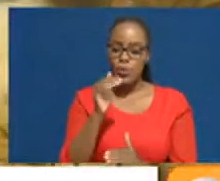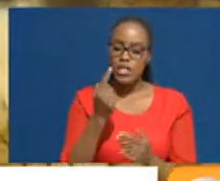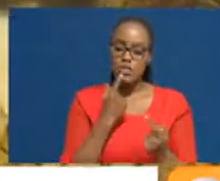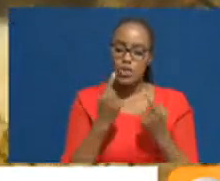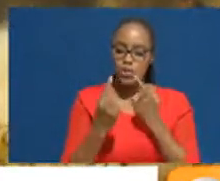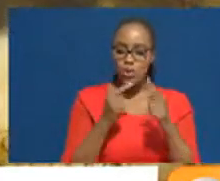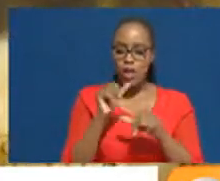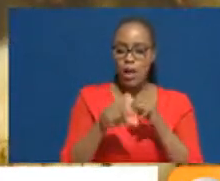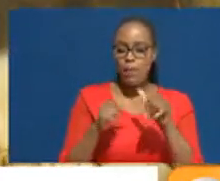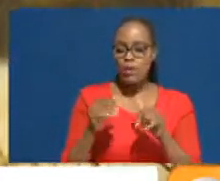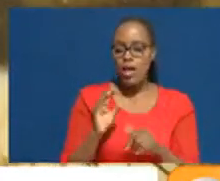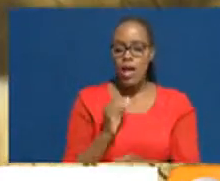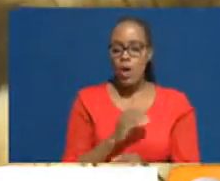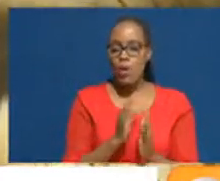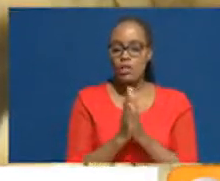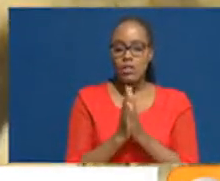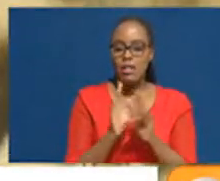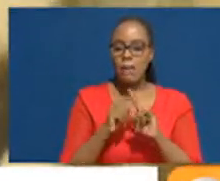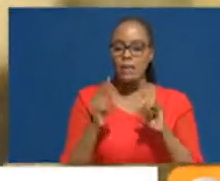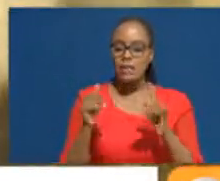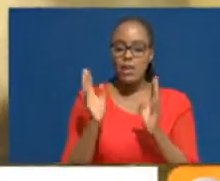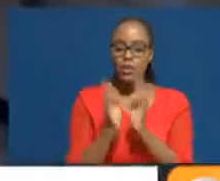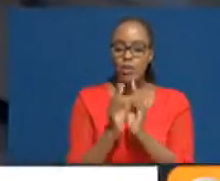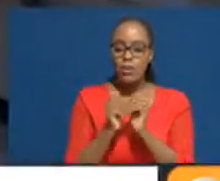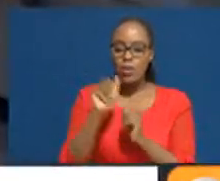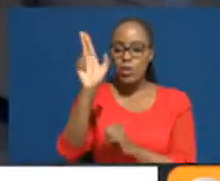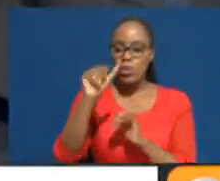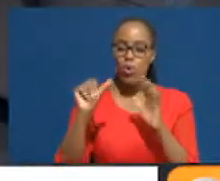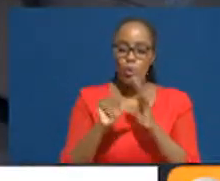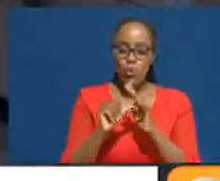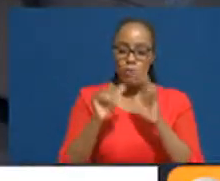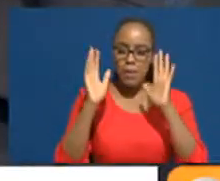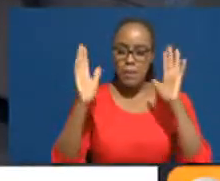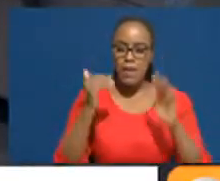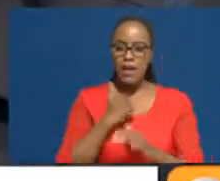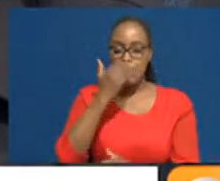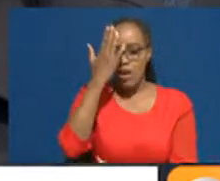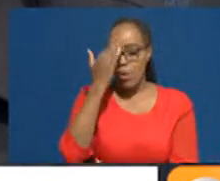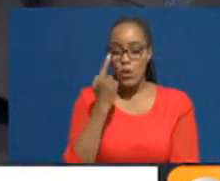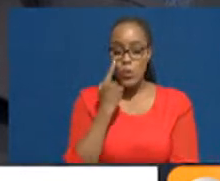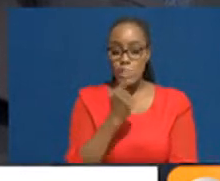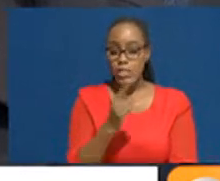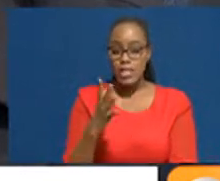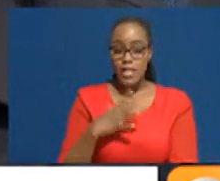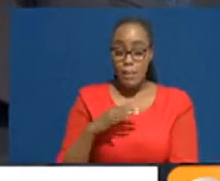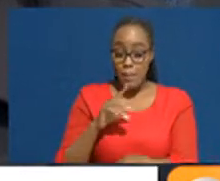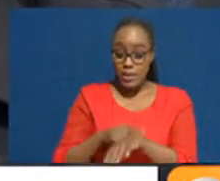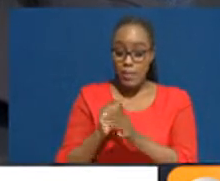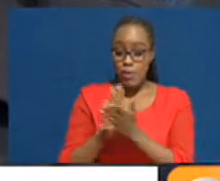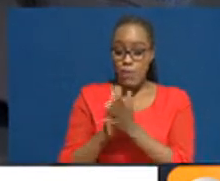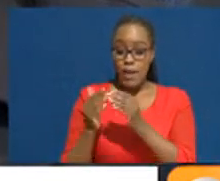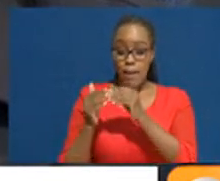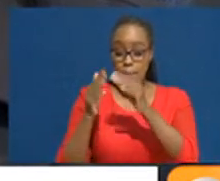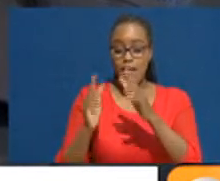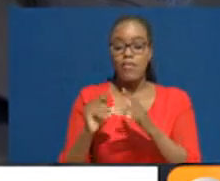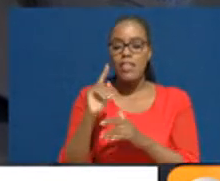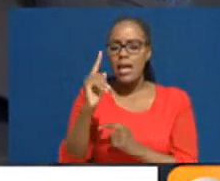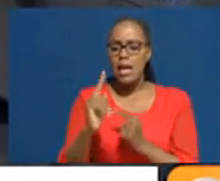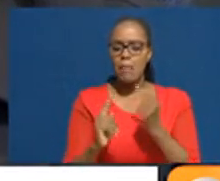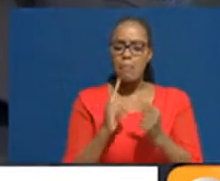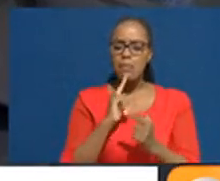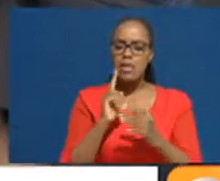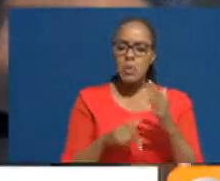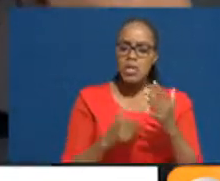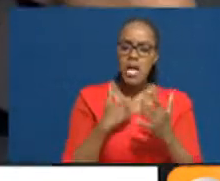Tumuzungumzie mambo yetu lakini kumpati na kuwa problem, na kuwa shida. Kwa sababu unaona mtu ukiwa kiongozi, watu wanakuja kukuambia